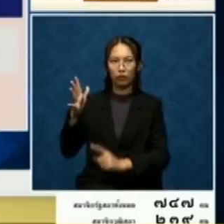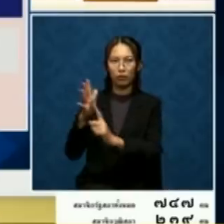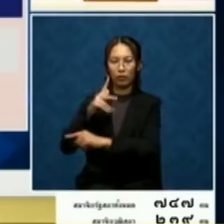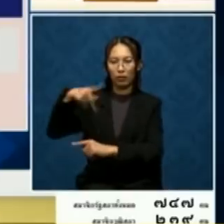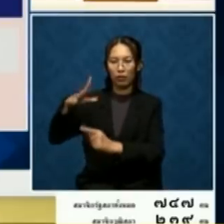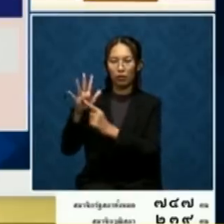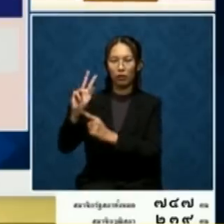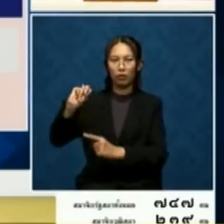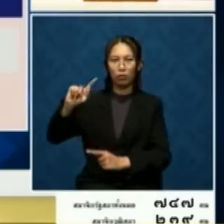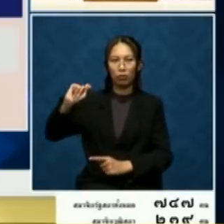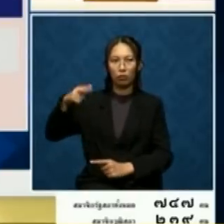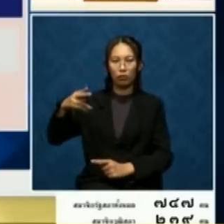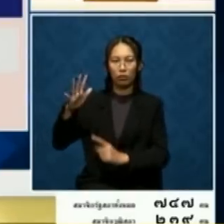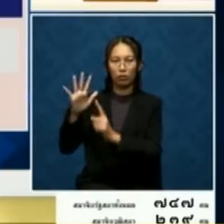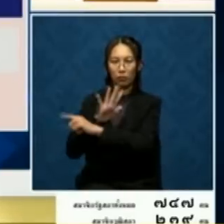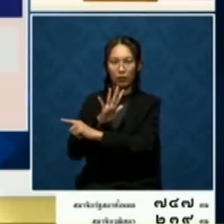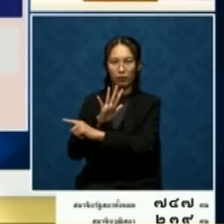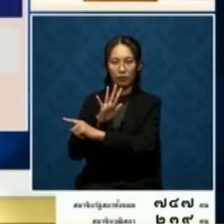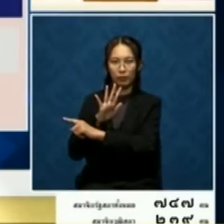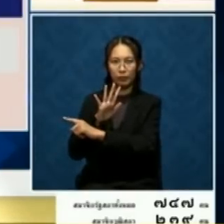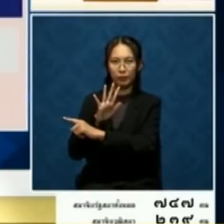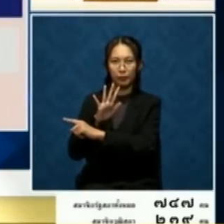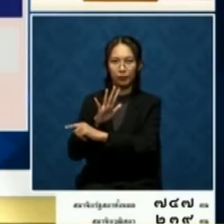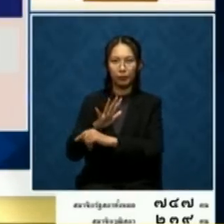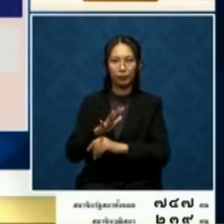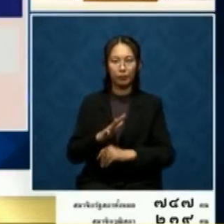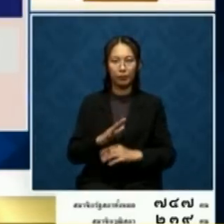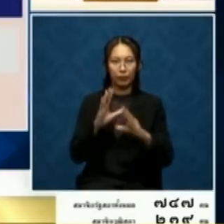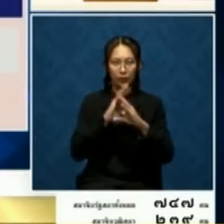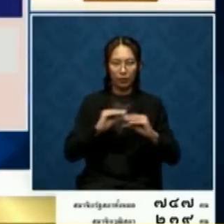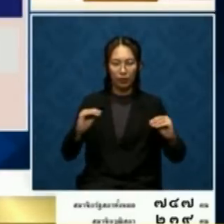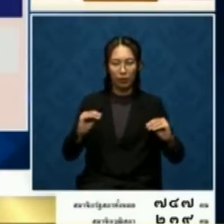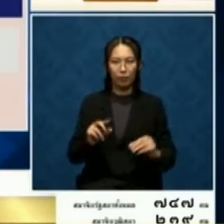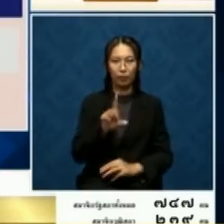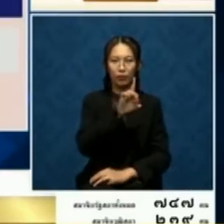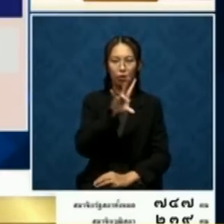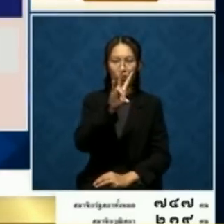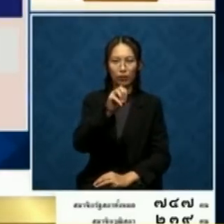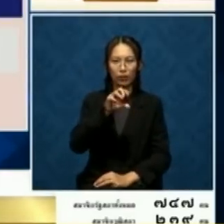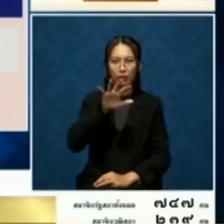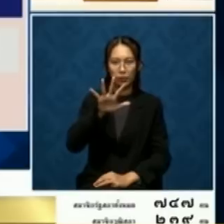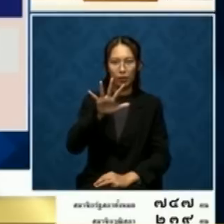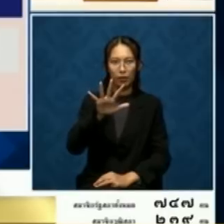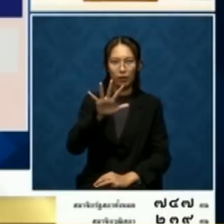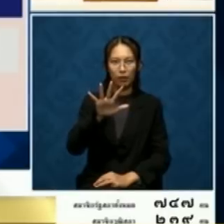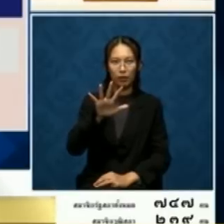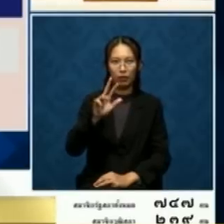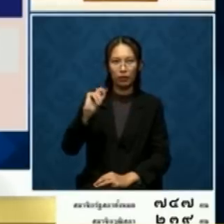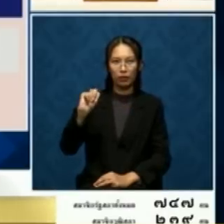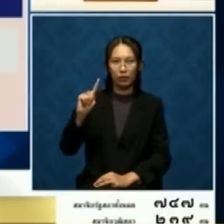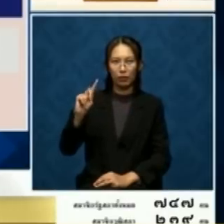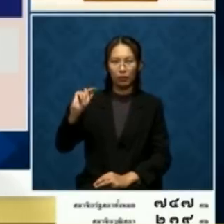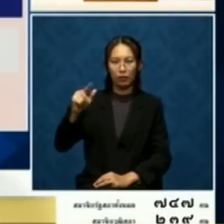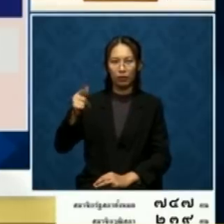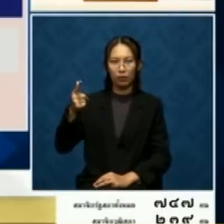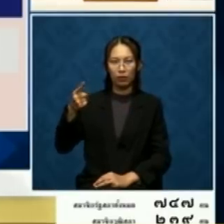ชารัฐรวมไทยสร้างชาติก็ประมาณนี้แหละครับเป็นสัดส่วนจะผสมอะไรยังไงก ็เรื่องก็เขาได้รัฐมนตรีว่าการพักละ2กระทรวงอยู่แล้ว ใช่ครับ อา